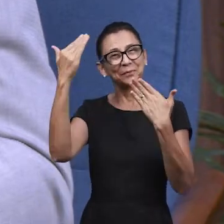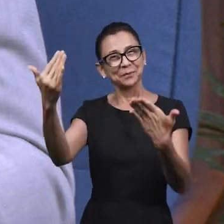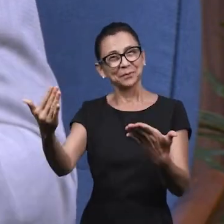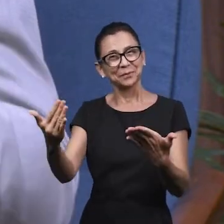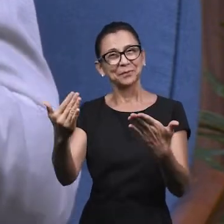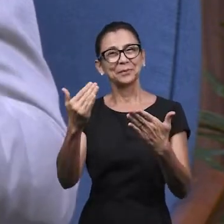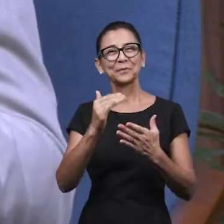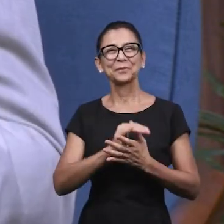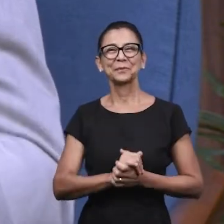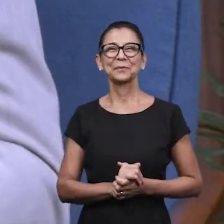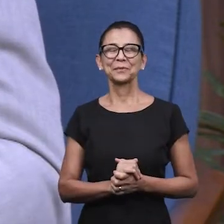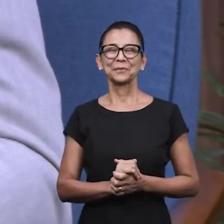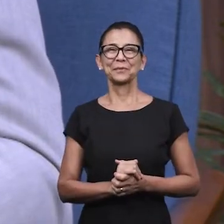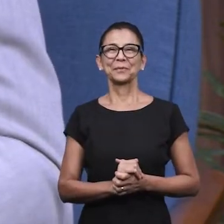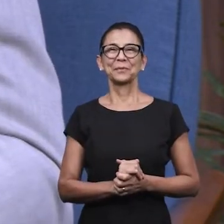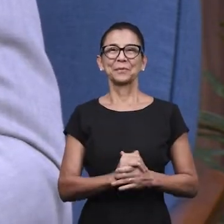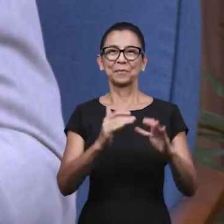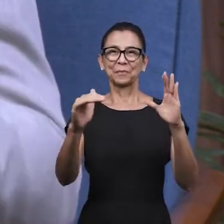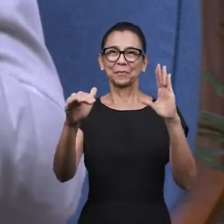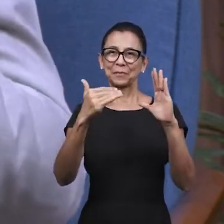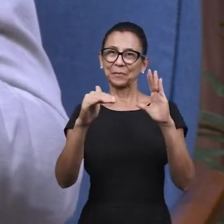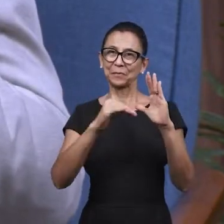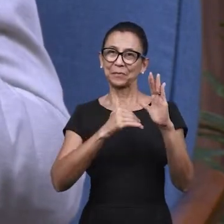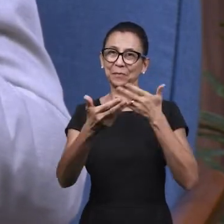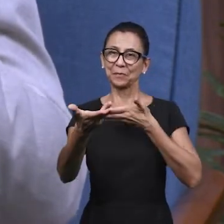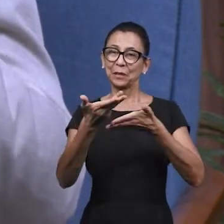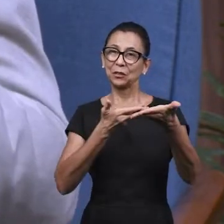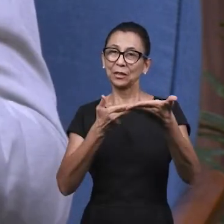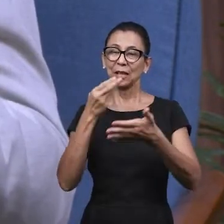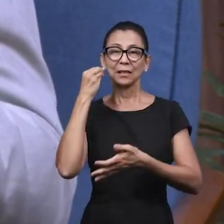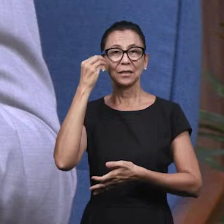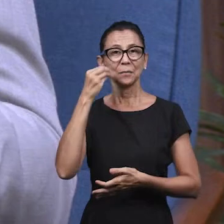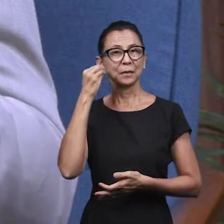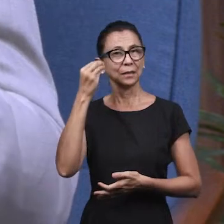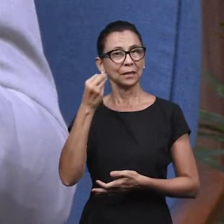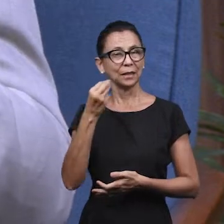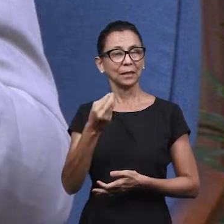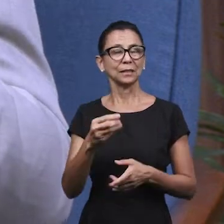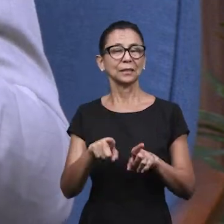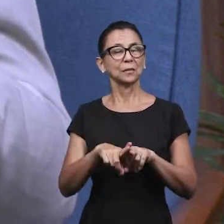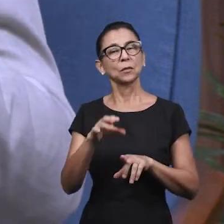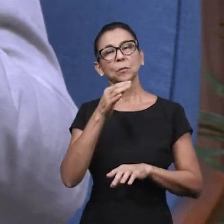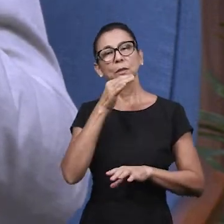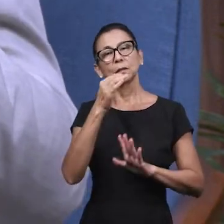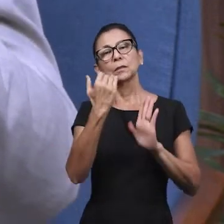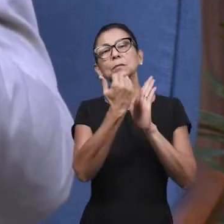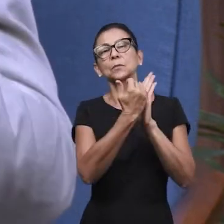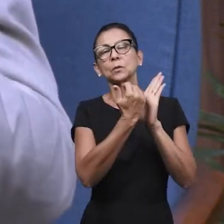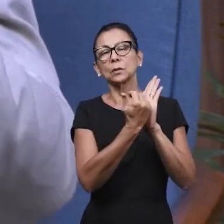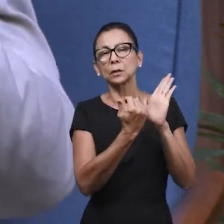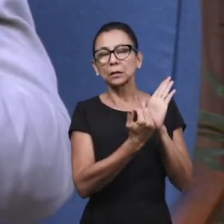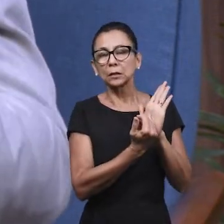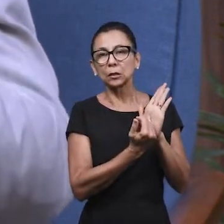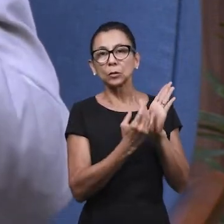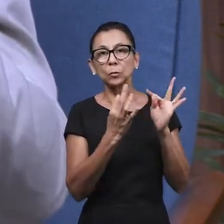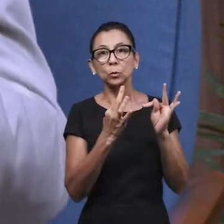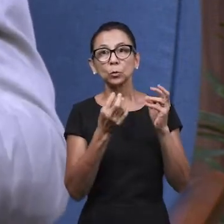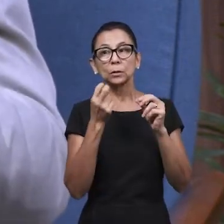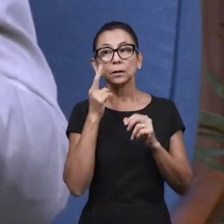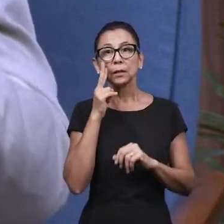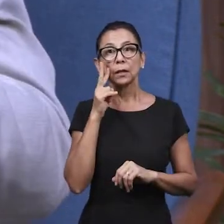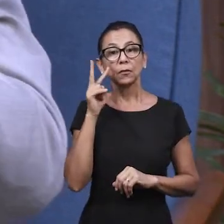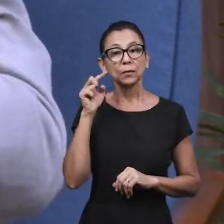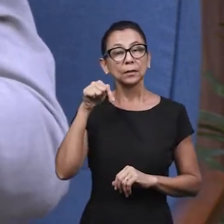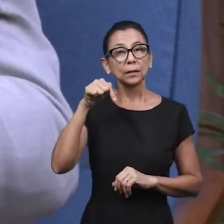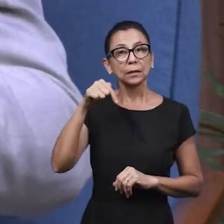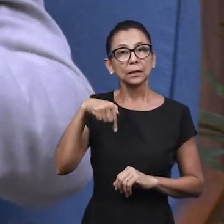vous tous qui nous ont envoyé votre participation et qui ont parlé sur la programmation, sur ce que vous voyez,